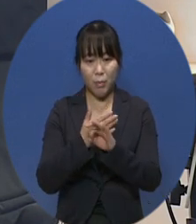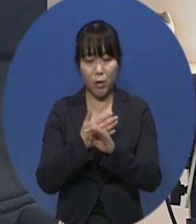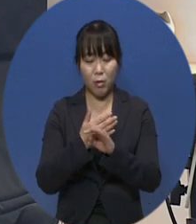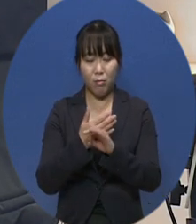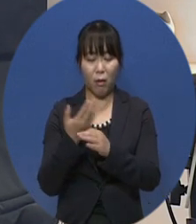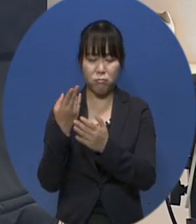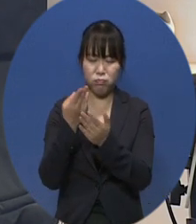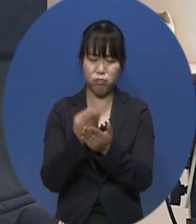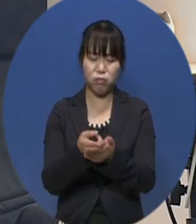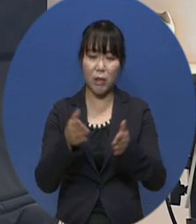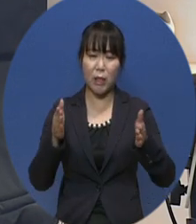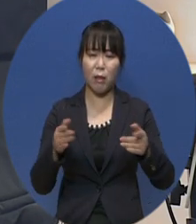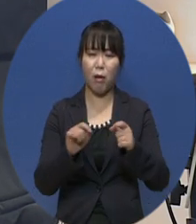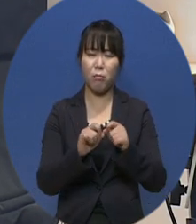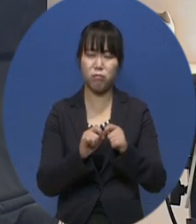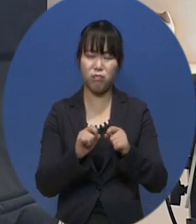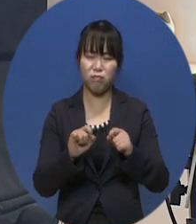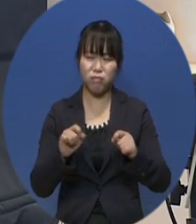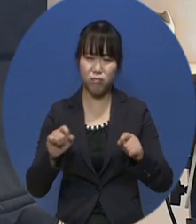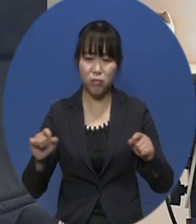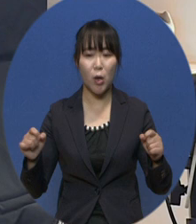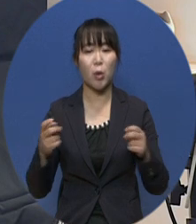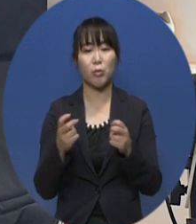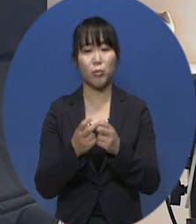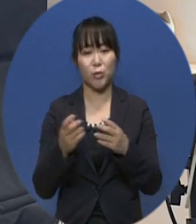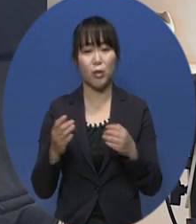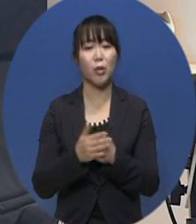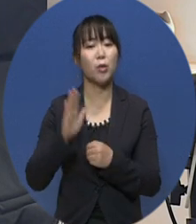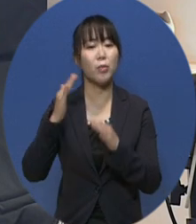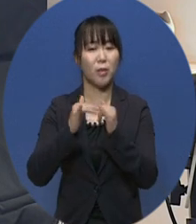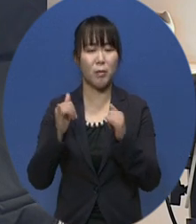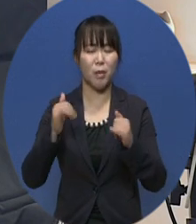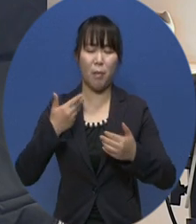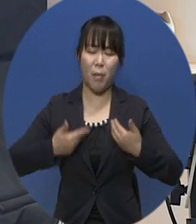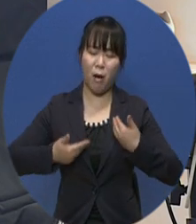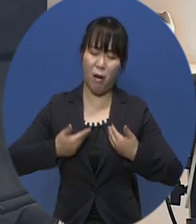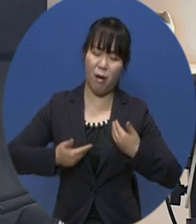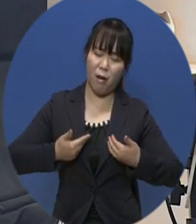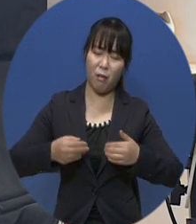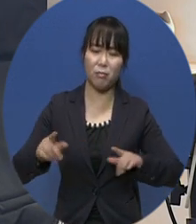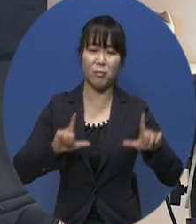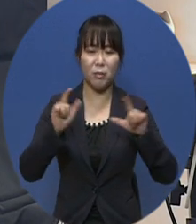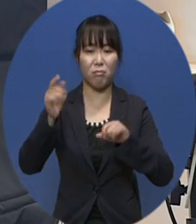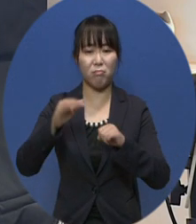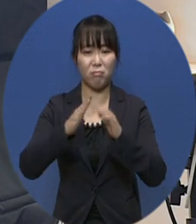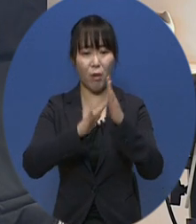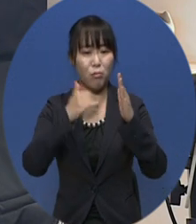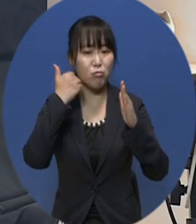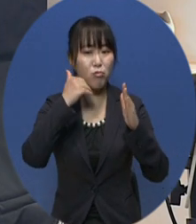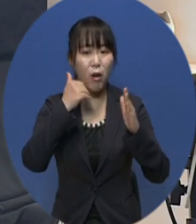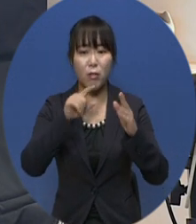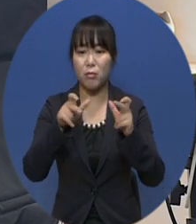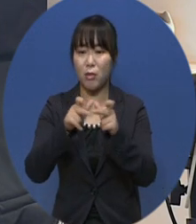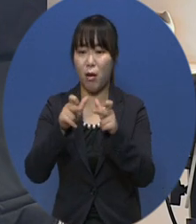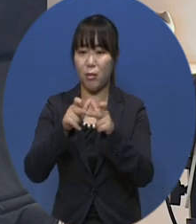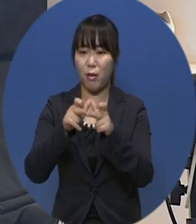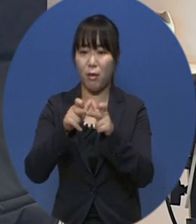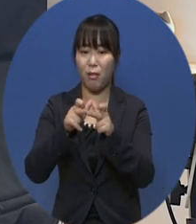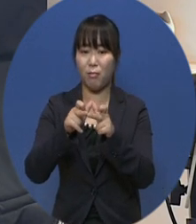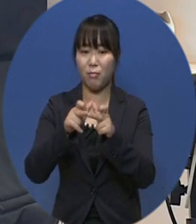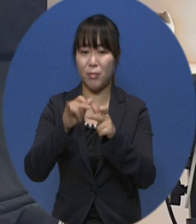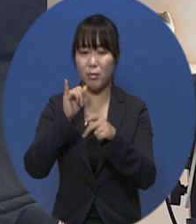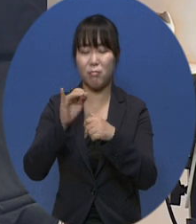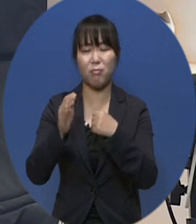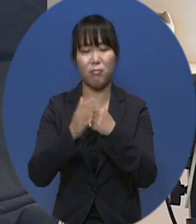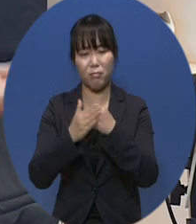기간이 어쩔 수 없이 길어질 그렇죠. 수밖에 없고 네. 근데 현대인들은 다들 바쁘게 사는데 네. 가족 중에 누가 장애가 발생을